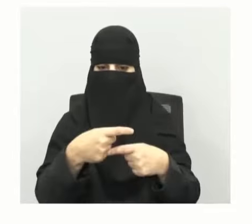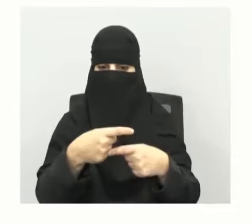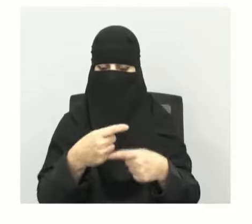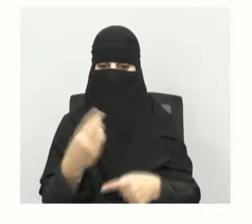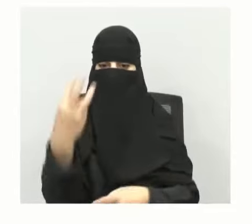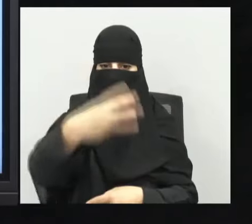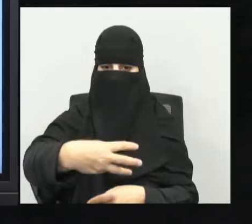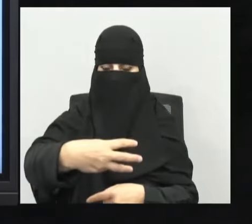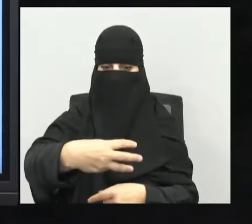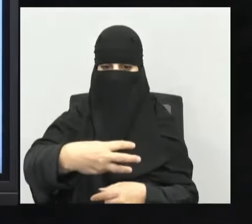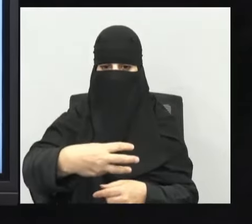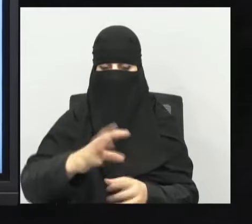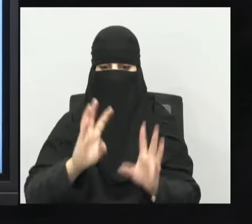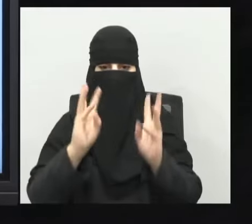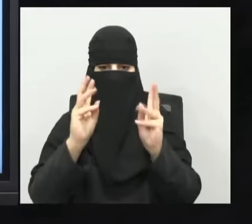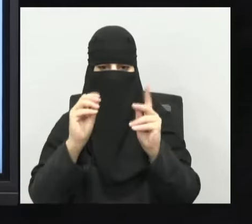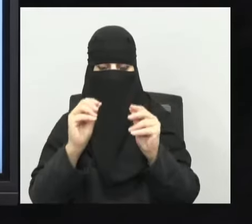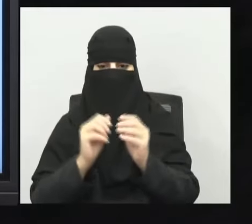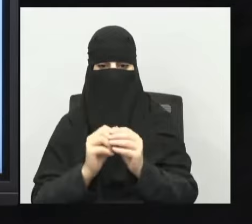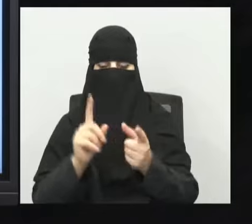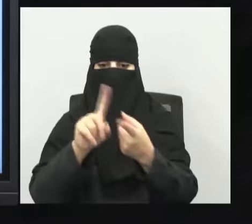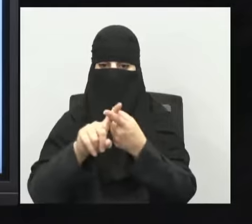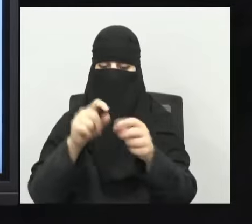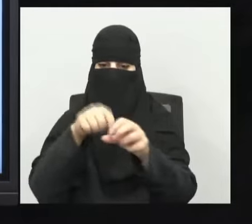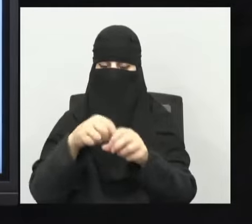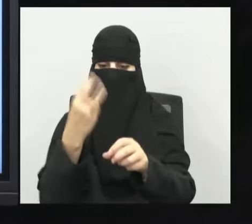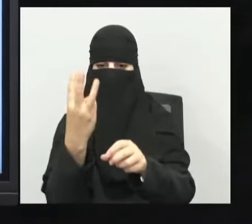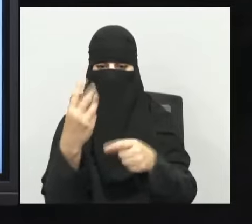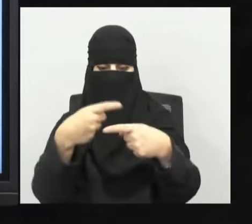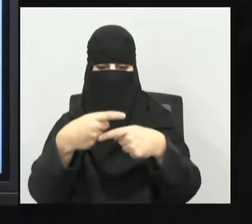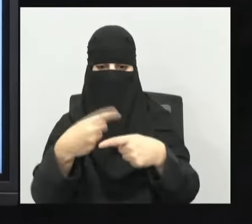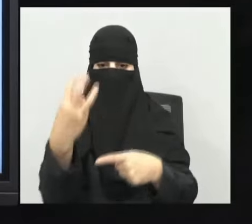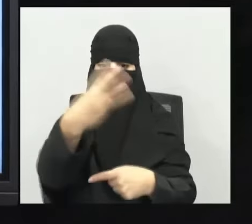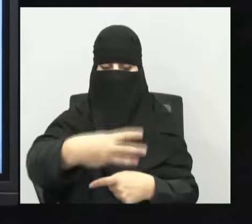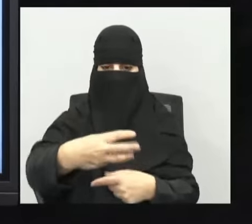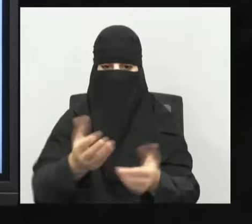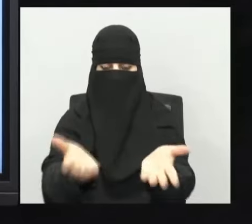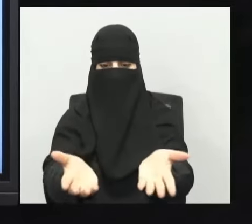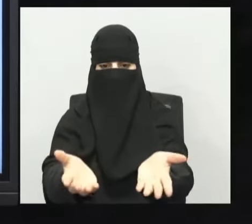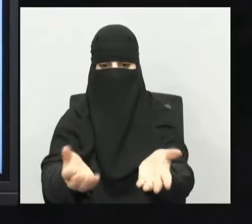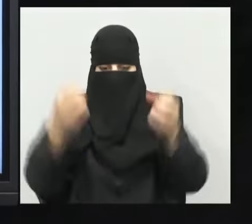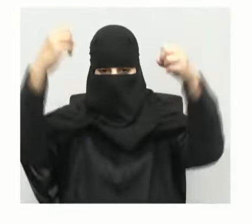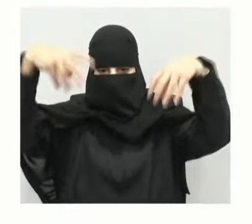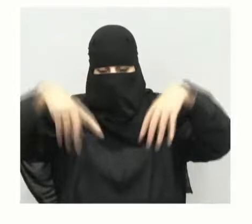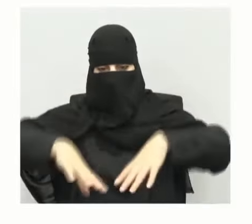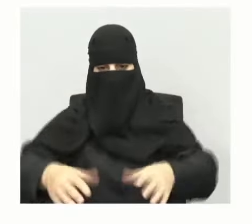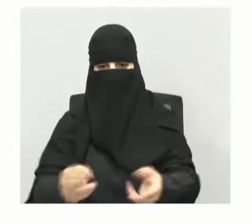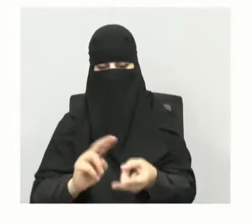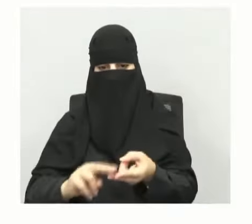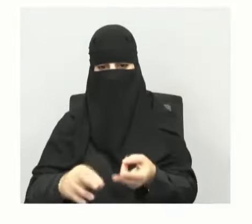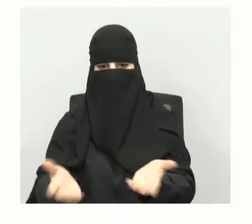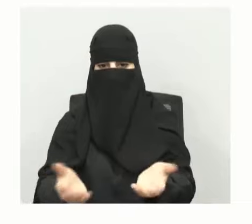فيها ثلاثين ما هو العدد اللي اضربه في الثلاثه فيكون الناتج 30 تفضلوا بارك الله فيكم حلوها